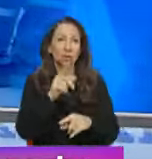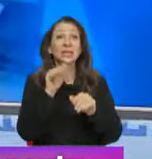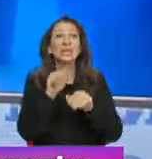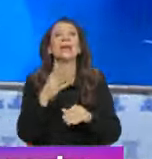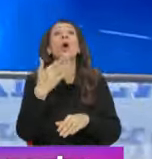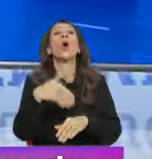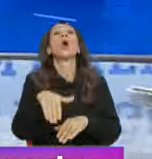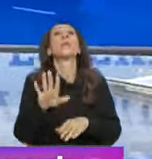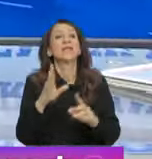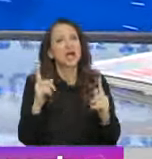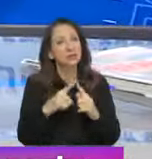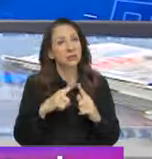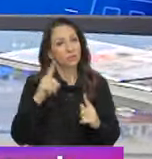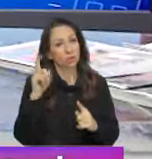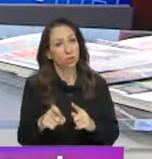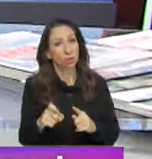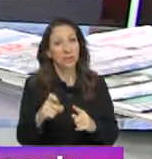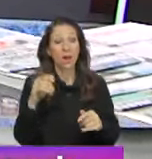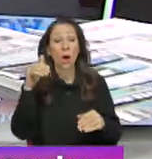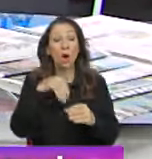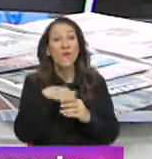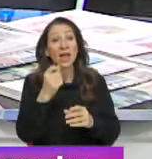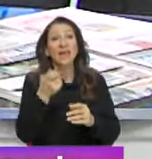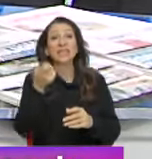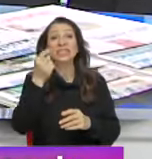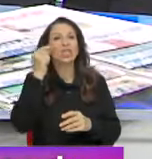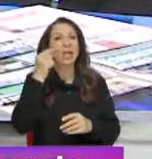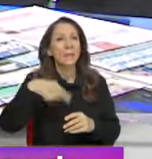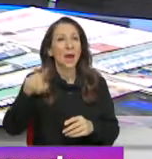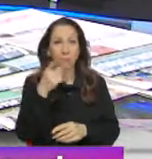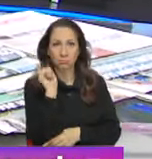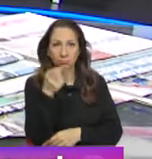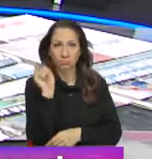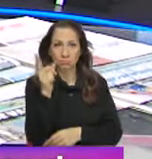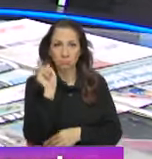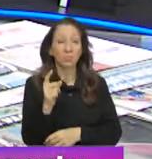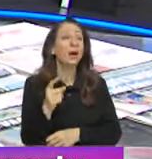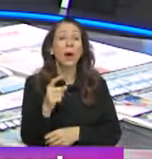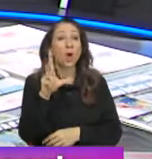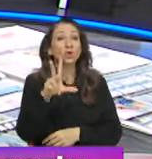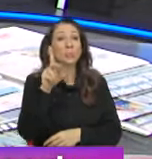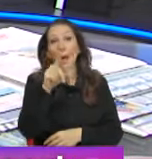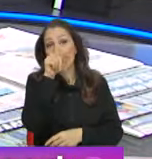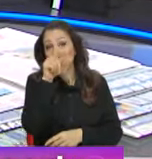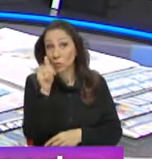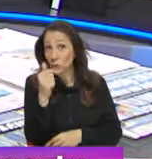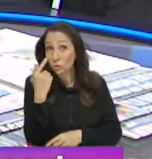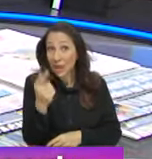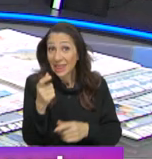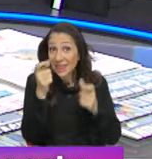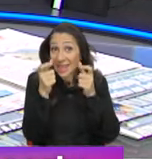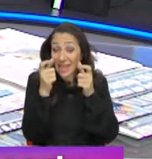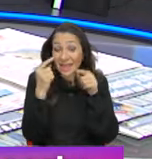gelmezse hesaplaşacağız seçmene iş dünyasına bir parmak sallama 31 Mart gününde